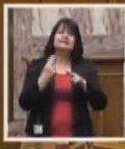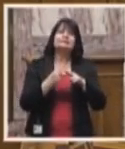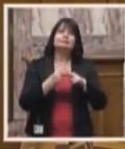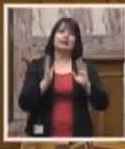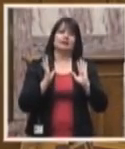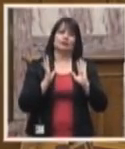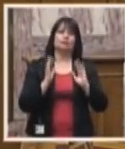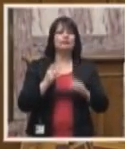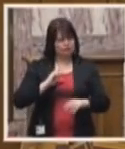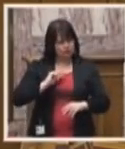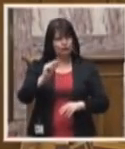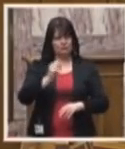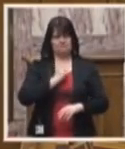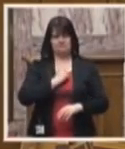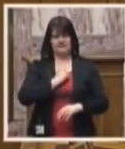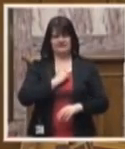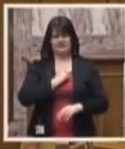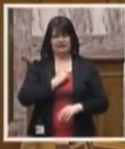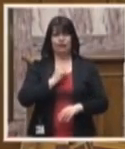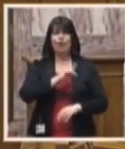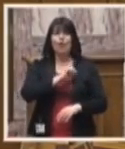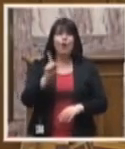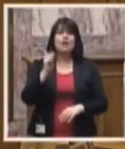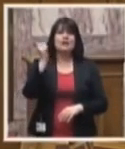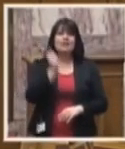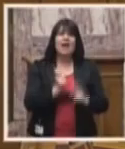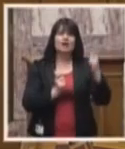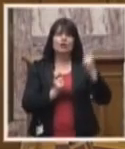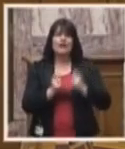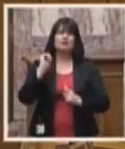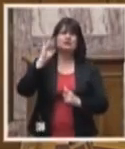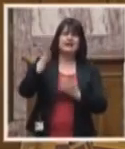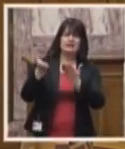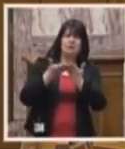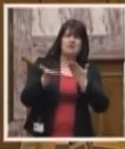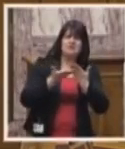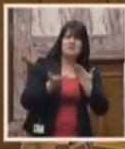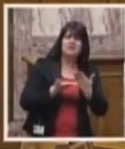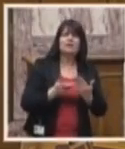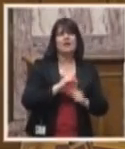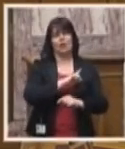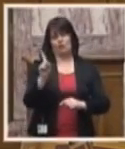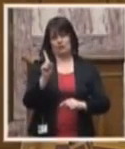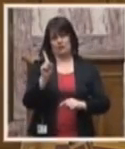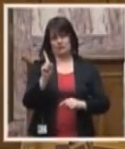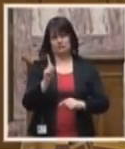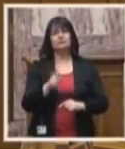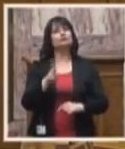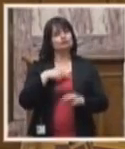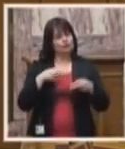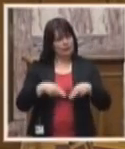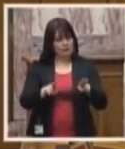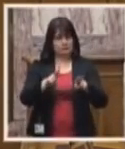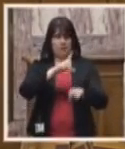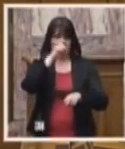δικιά μου πατριωτική στάση. Όχι σε δάνειες δυνάμεις. Και είμαστε σε έναν σωστό δρόμο, με